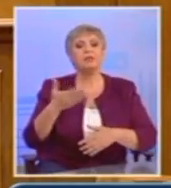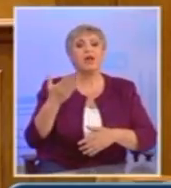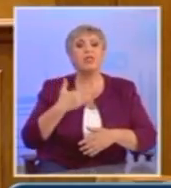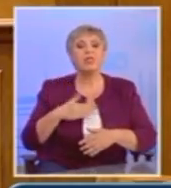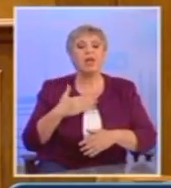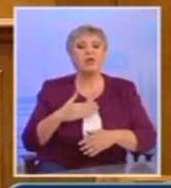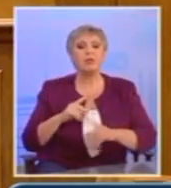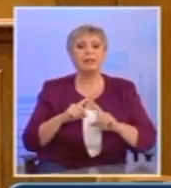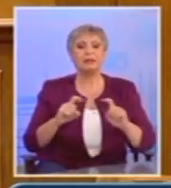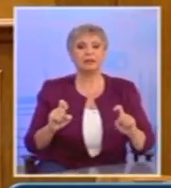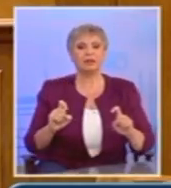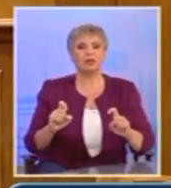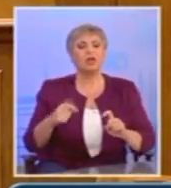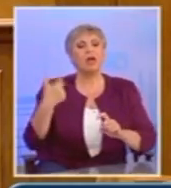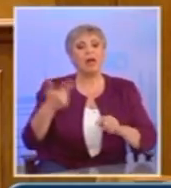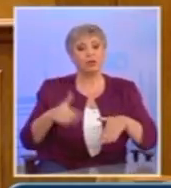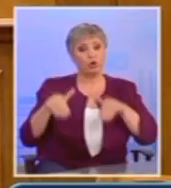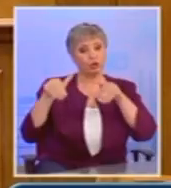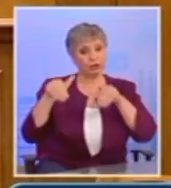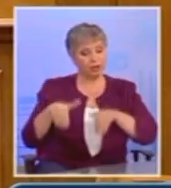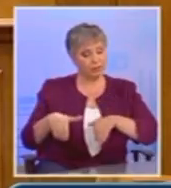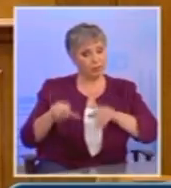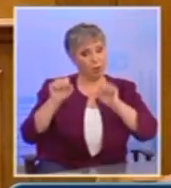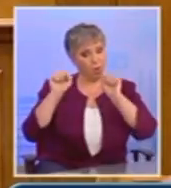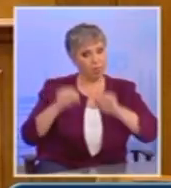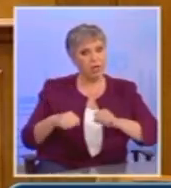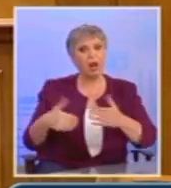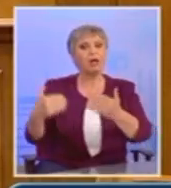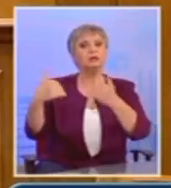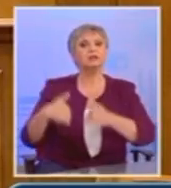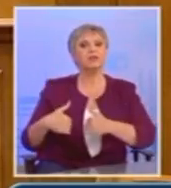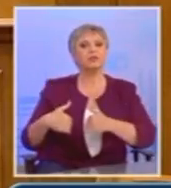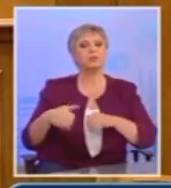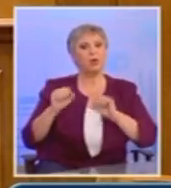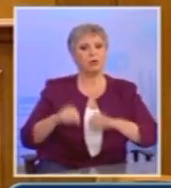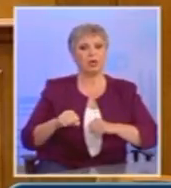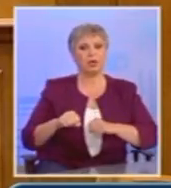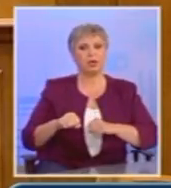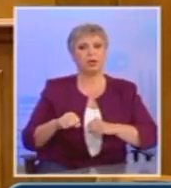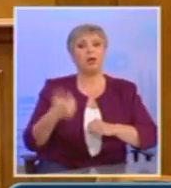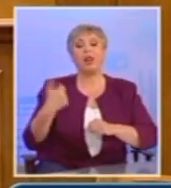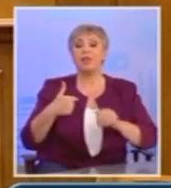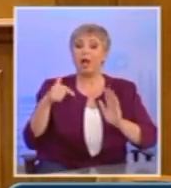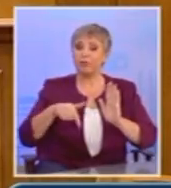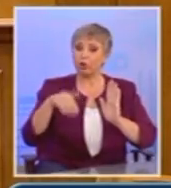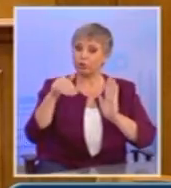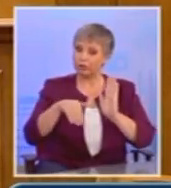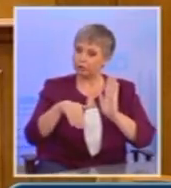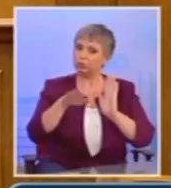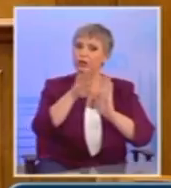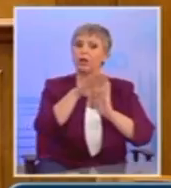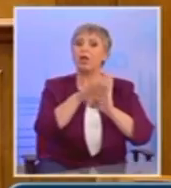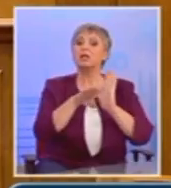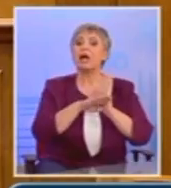αυτό που ονομάσαμε διπλός σεβασμός. Ο σεβασμός από τη μια μεριά στους κανόνες που διέπουν